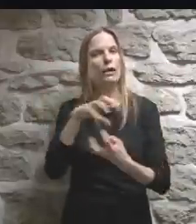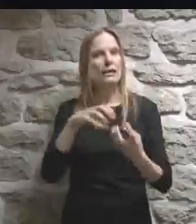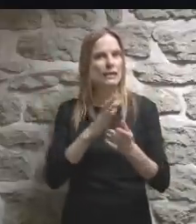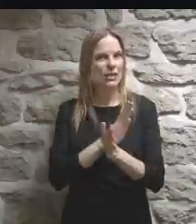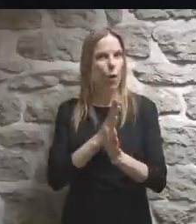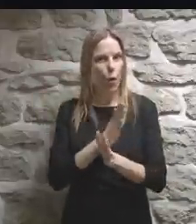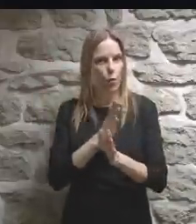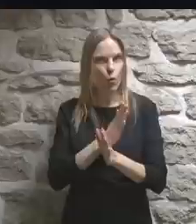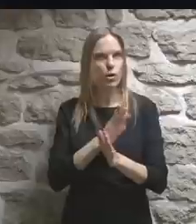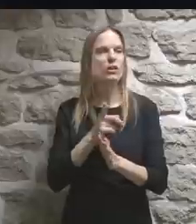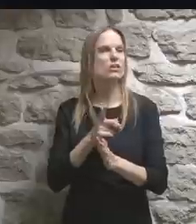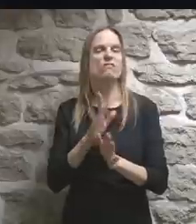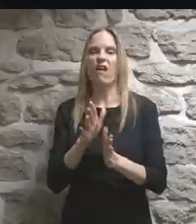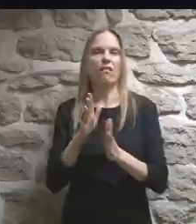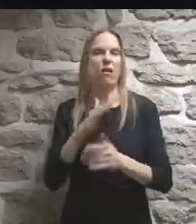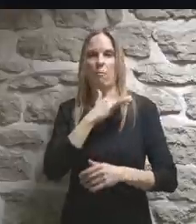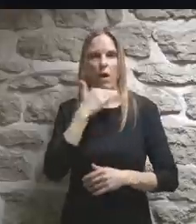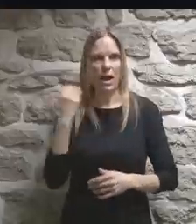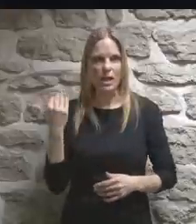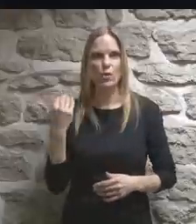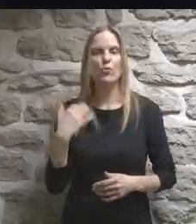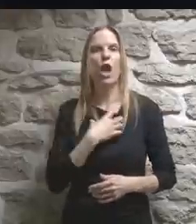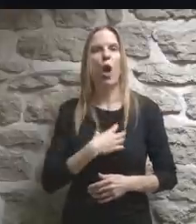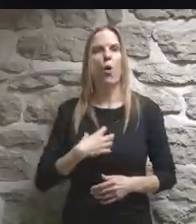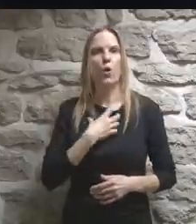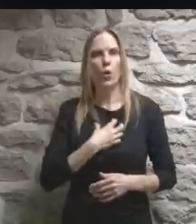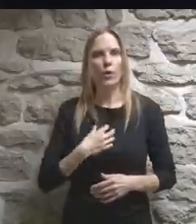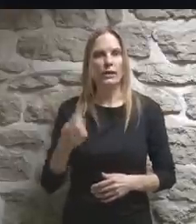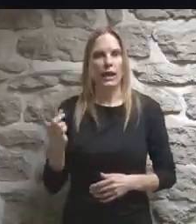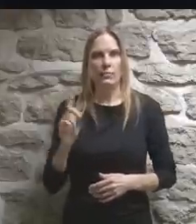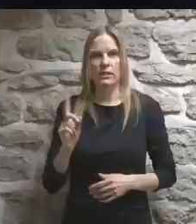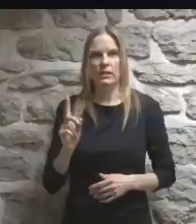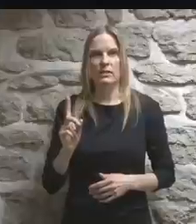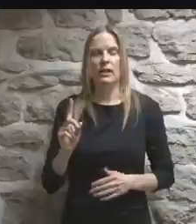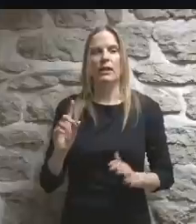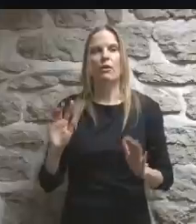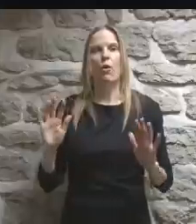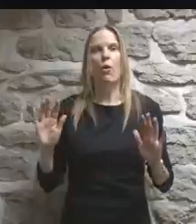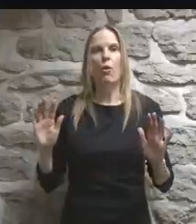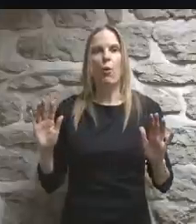hästi, hästi palju ja oluline on see, et meil oleks